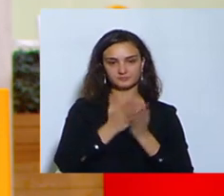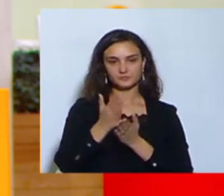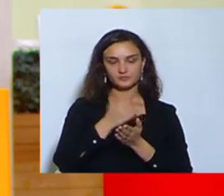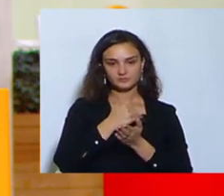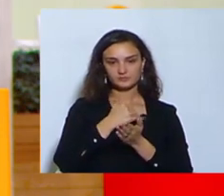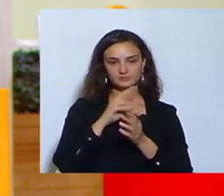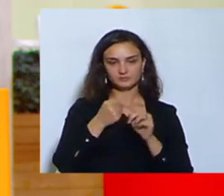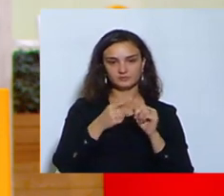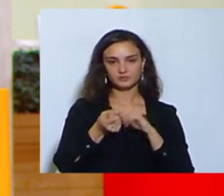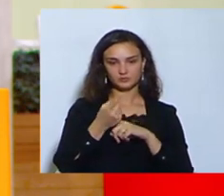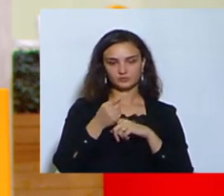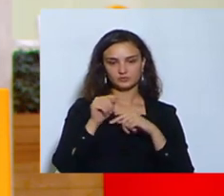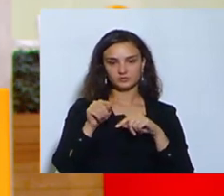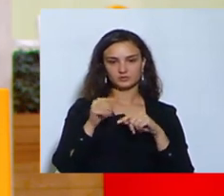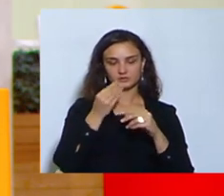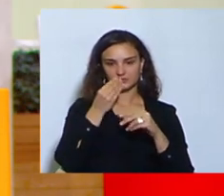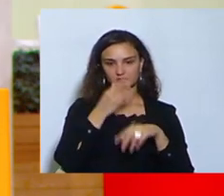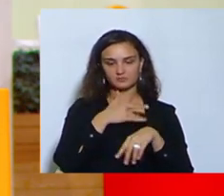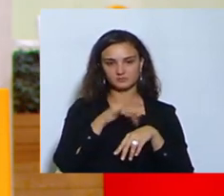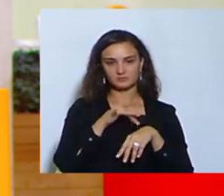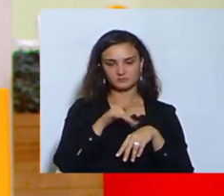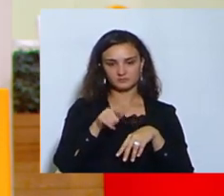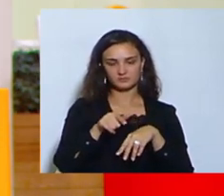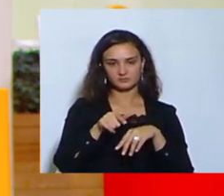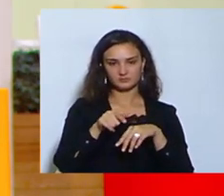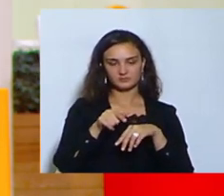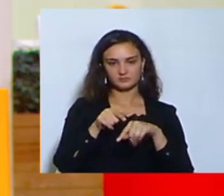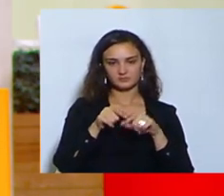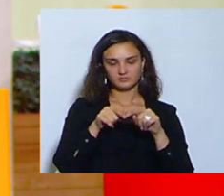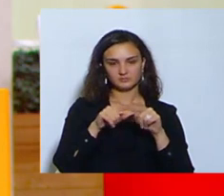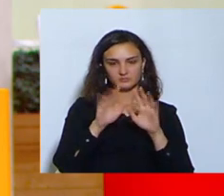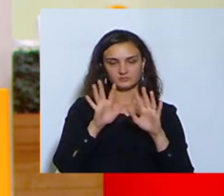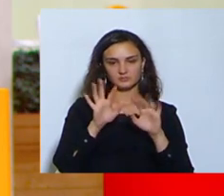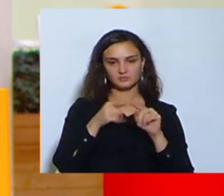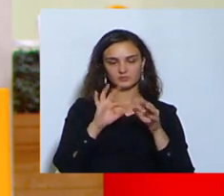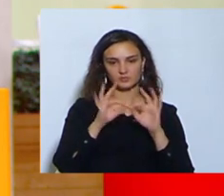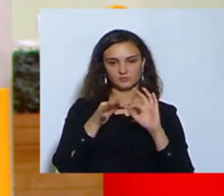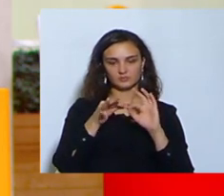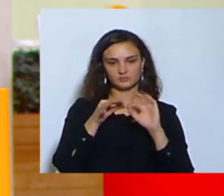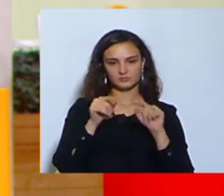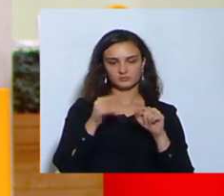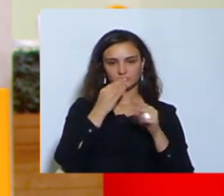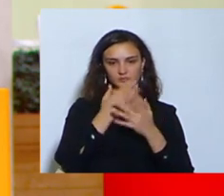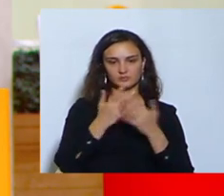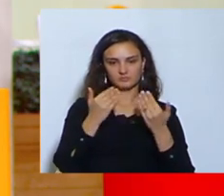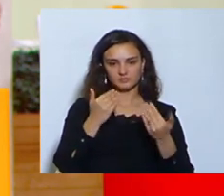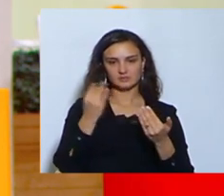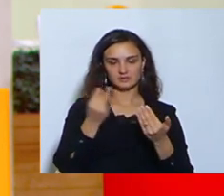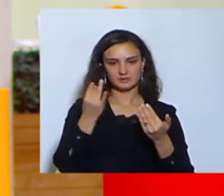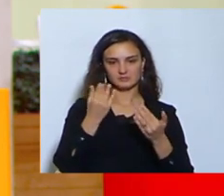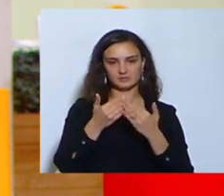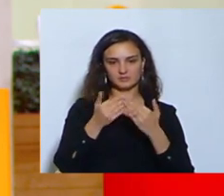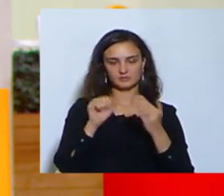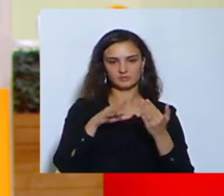მისწრაფებები და აღაუჩნდა ახირებული საკვები, ან ახირებული საკვები მოდელი, მხოლოდ კონკრეტული პროდუქტების მიმართ ინტერესი,